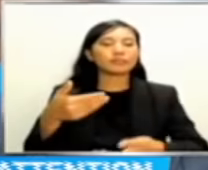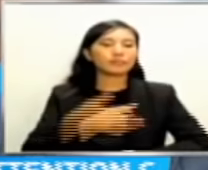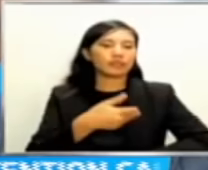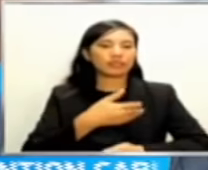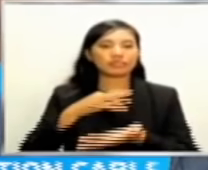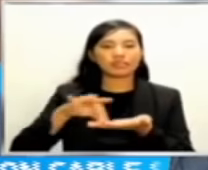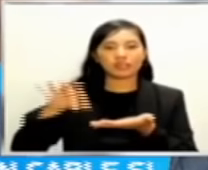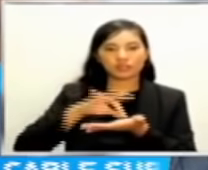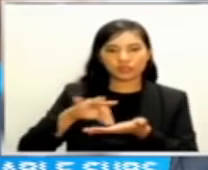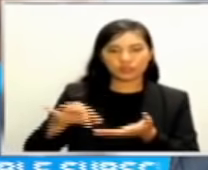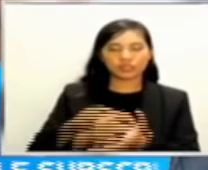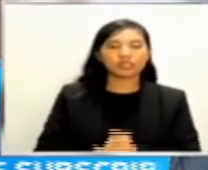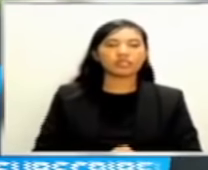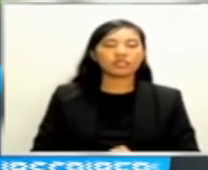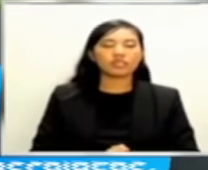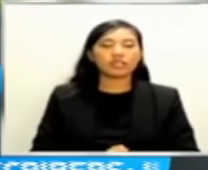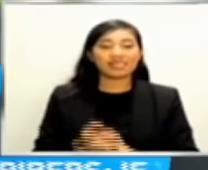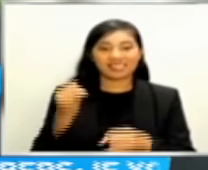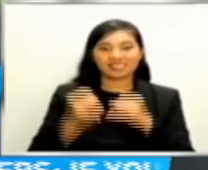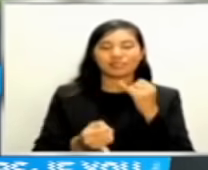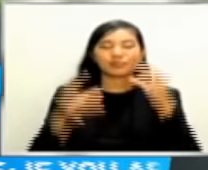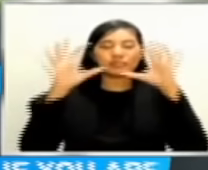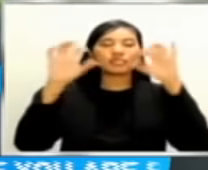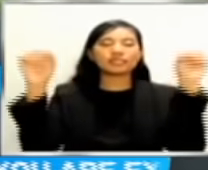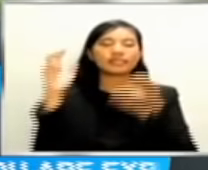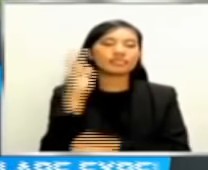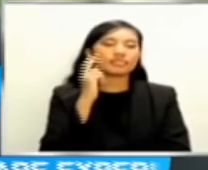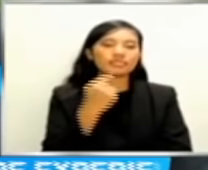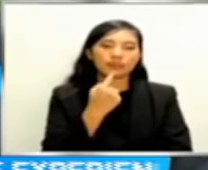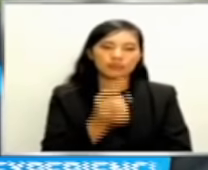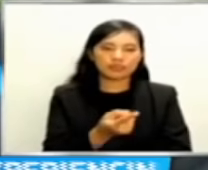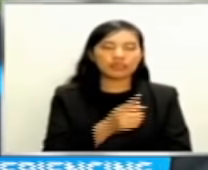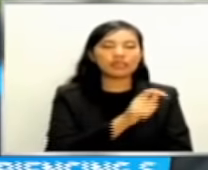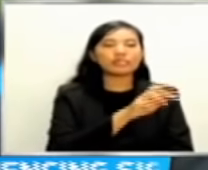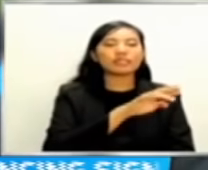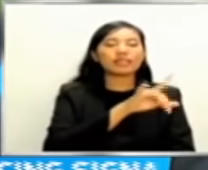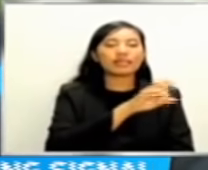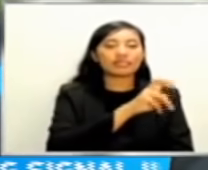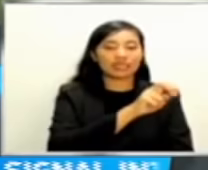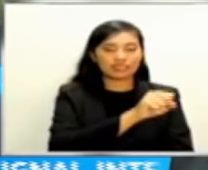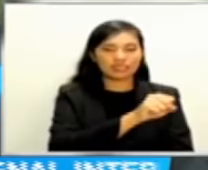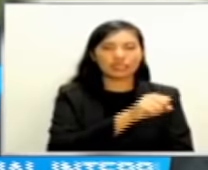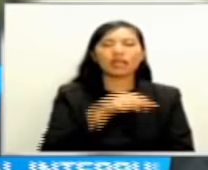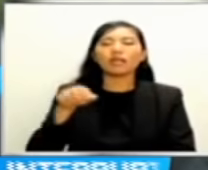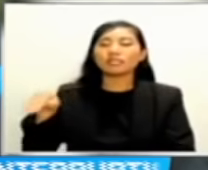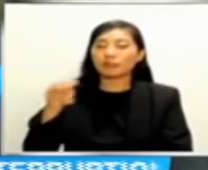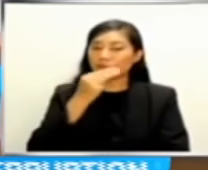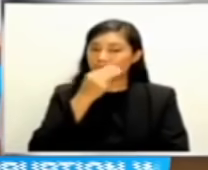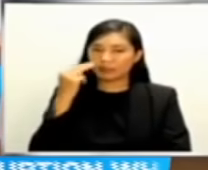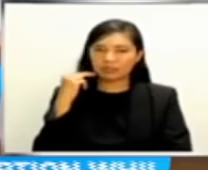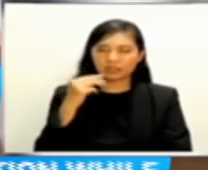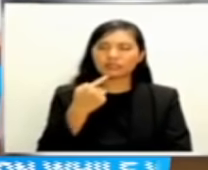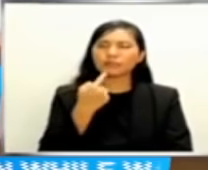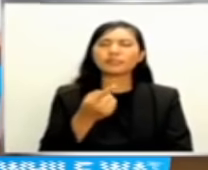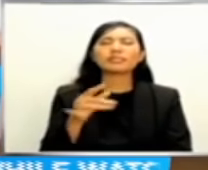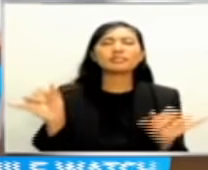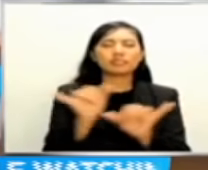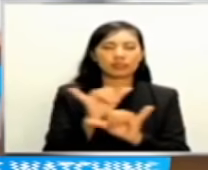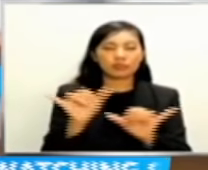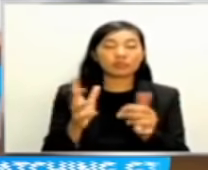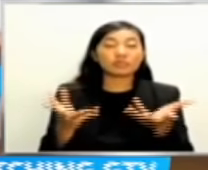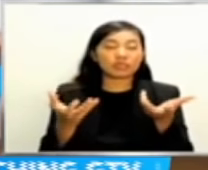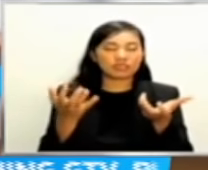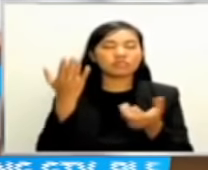na pareho si Trillanes at Senador Manny Pacquiao na gusto lamang daw ng kapangyarihan. Dagdag pa ng Pangulo, puro